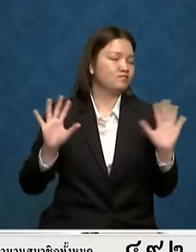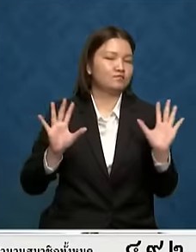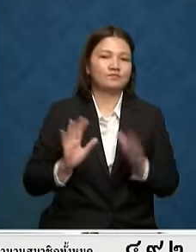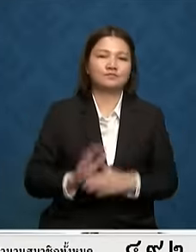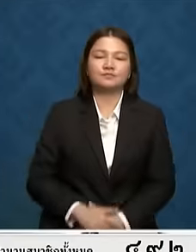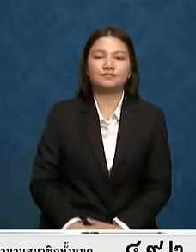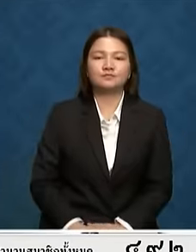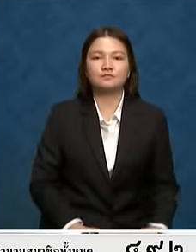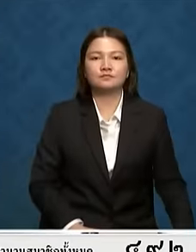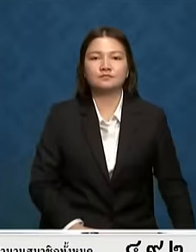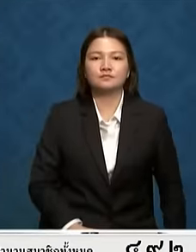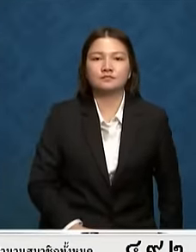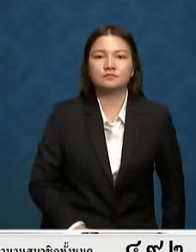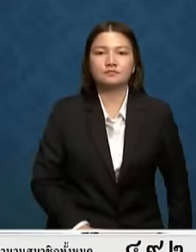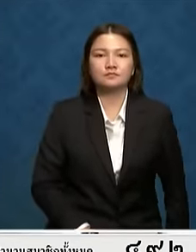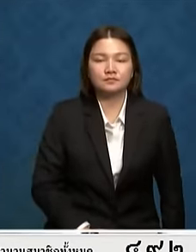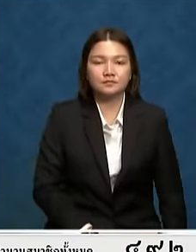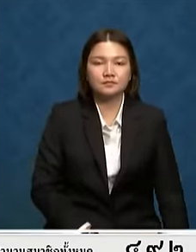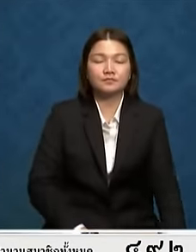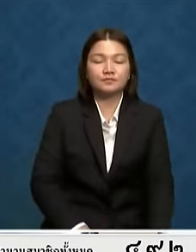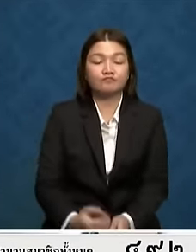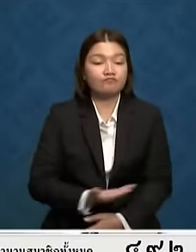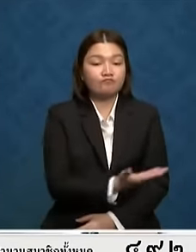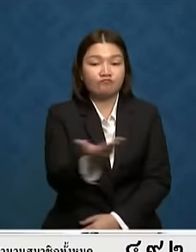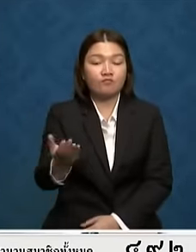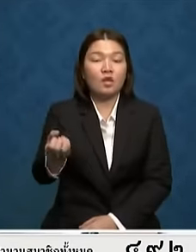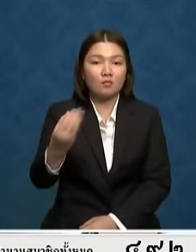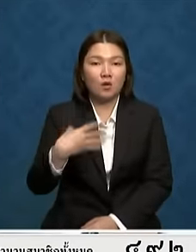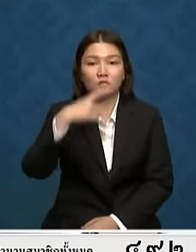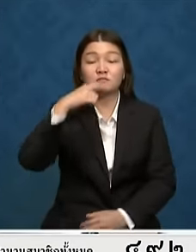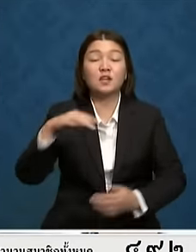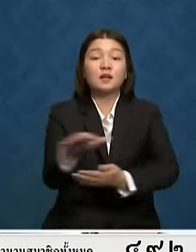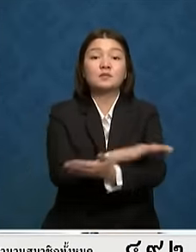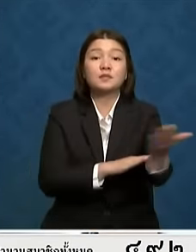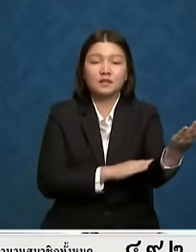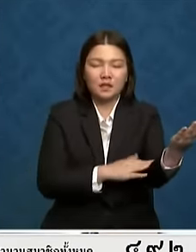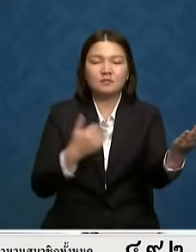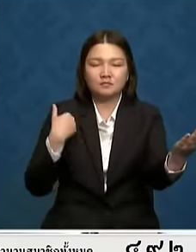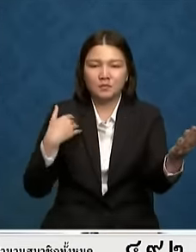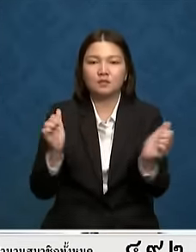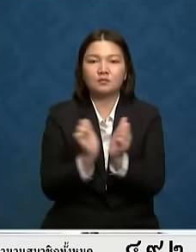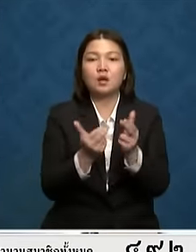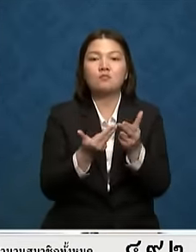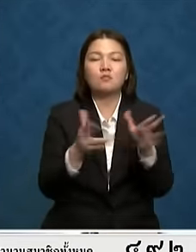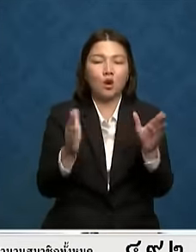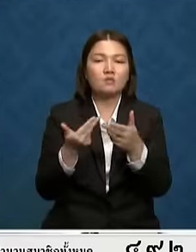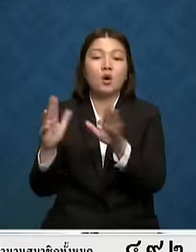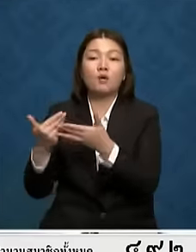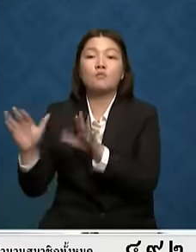ประธานหลายท่านพูดออกมาบอกว่าประเทศไทยมีการนิรโทษกรรมหลาย